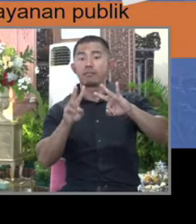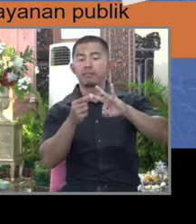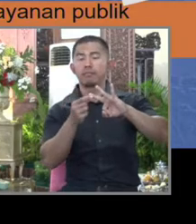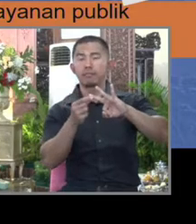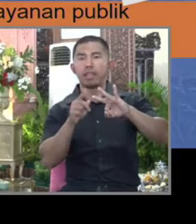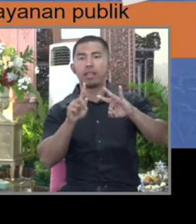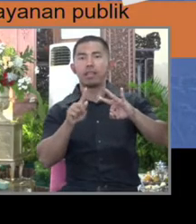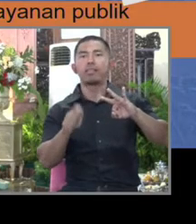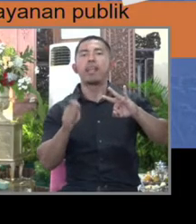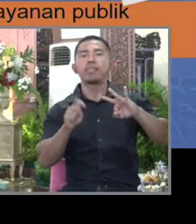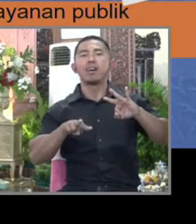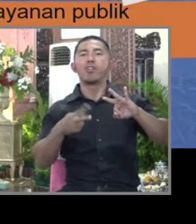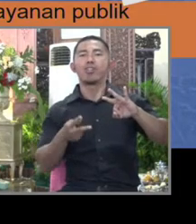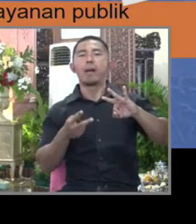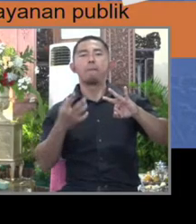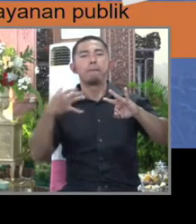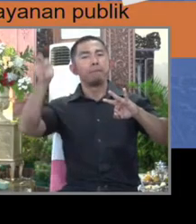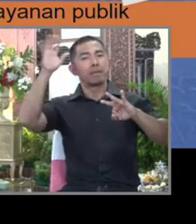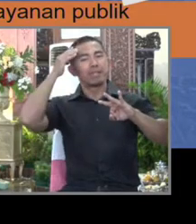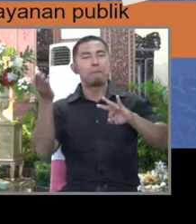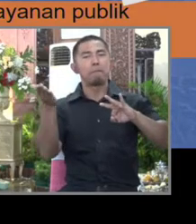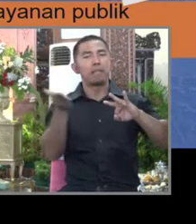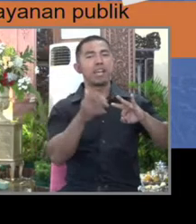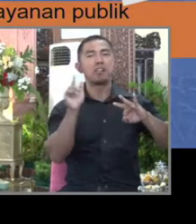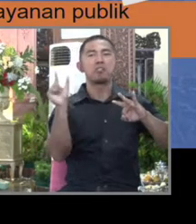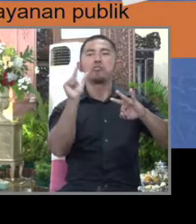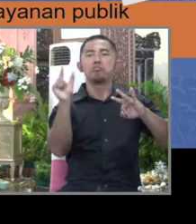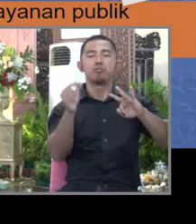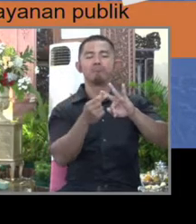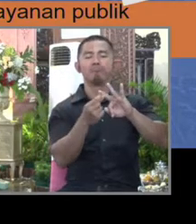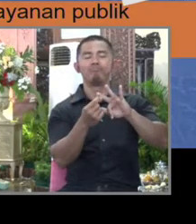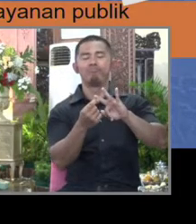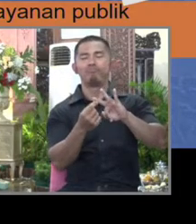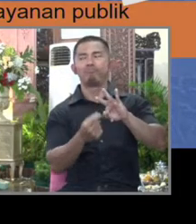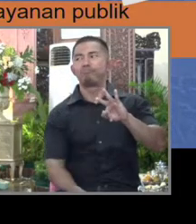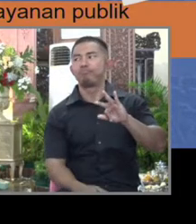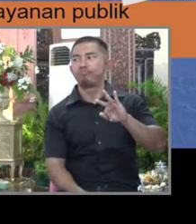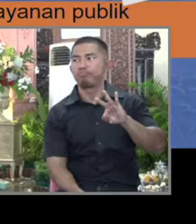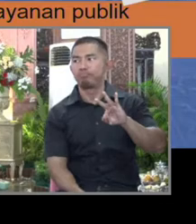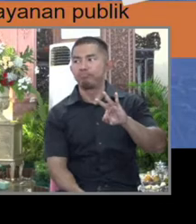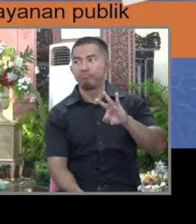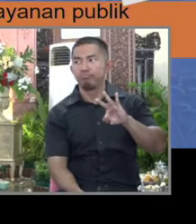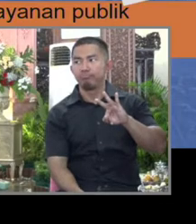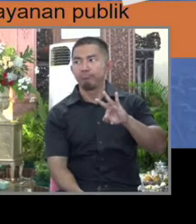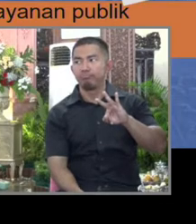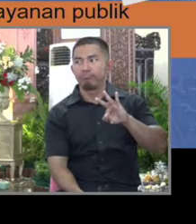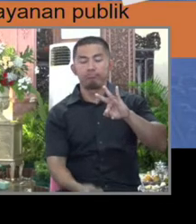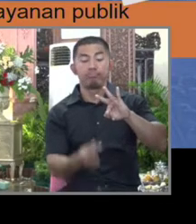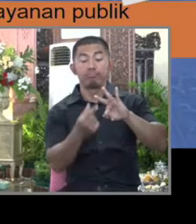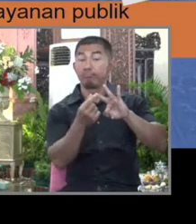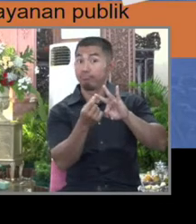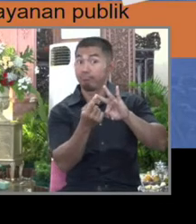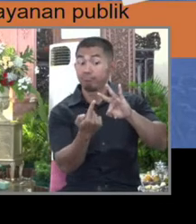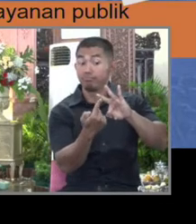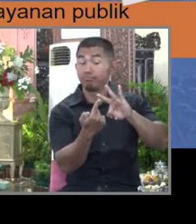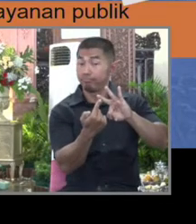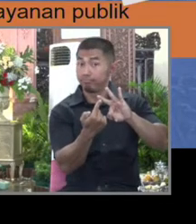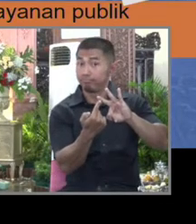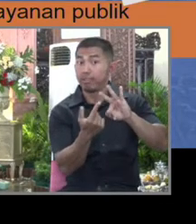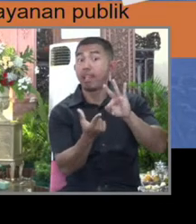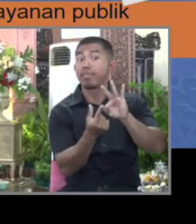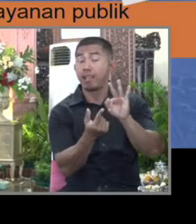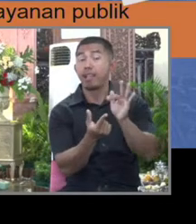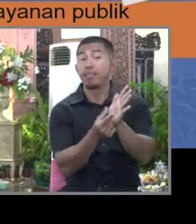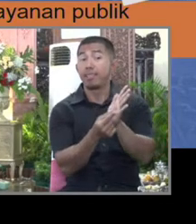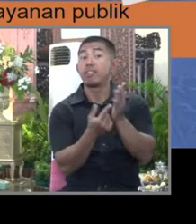kelola pemerintahan dan pelayanan publik terintegrasi sehingga sebagaimana tadi